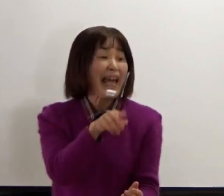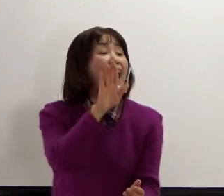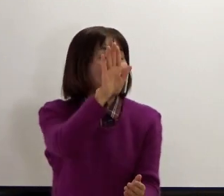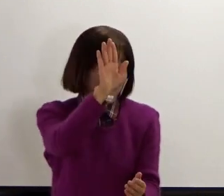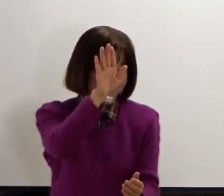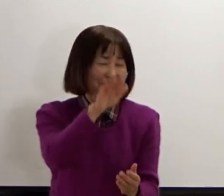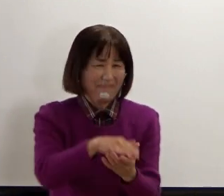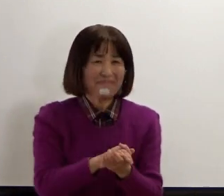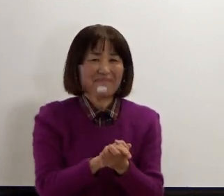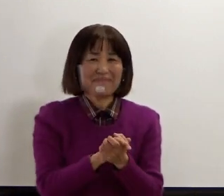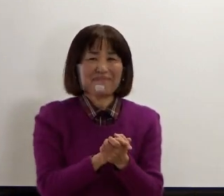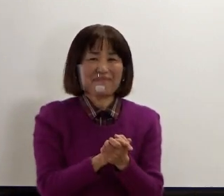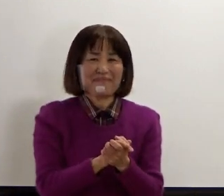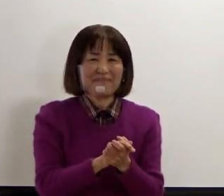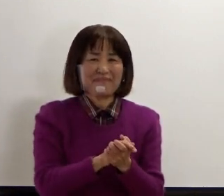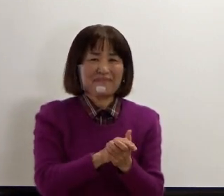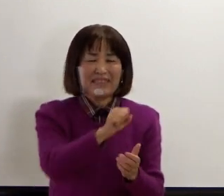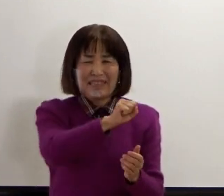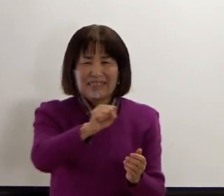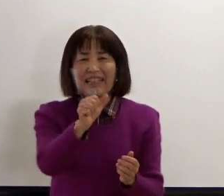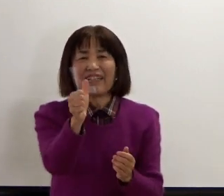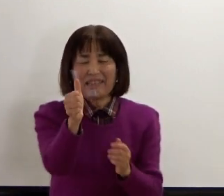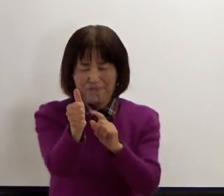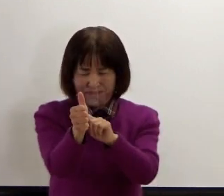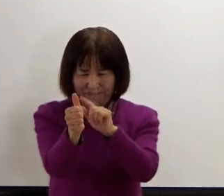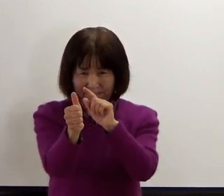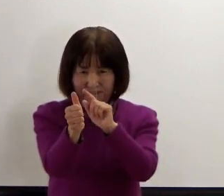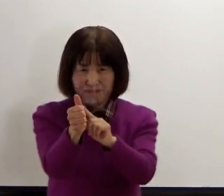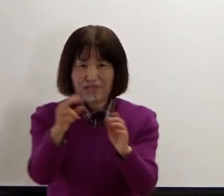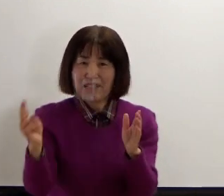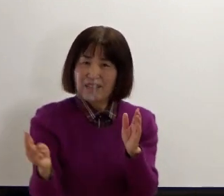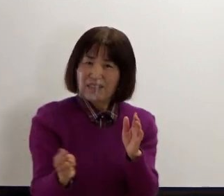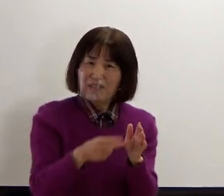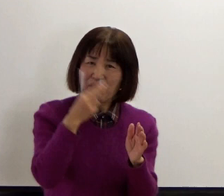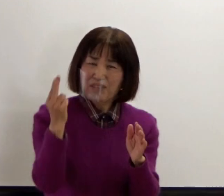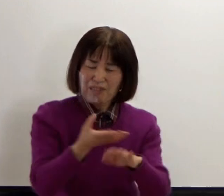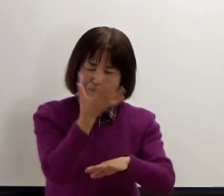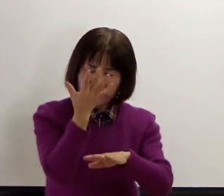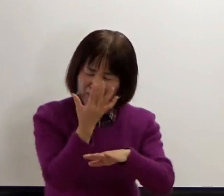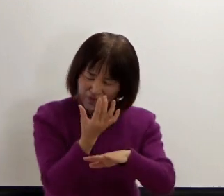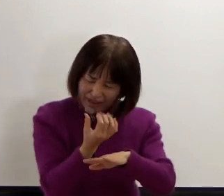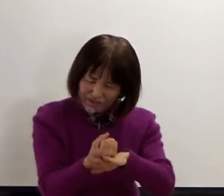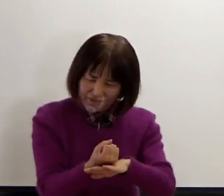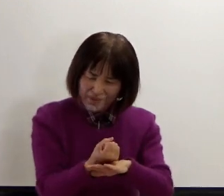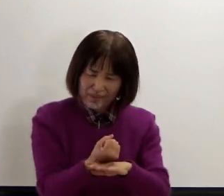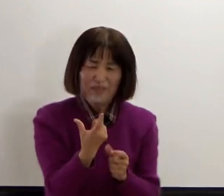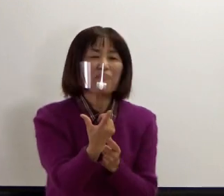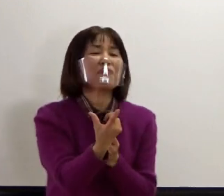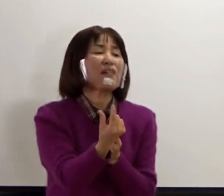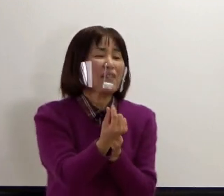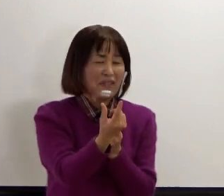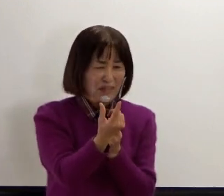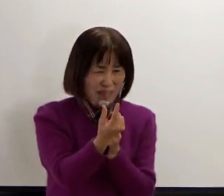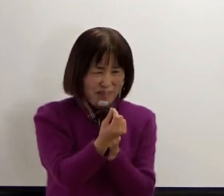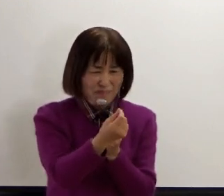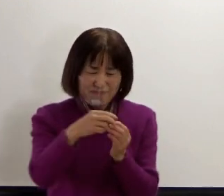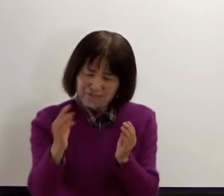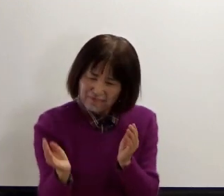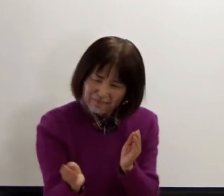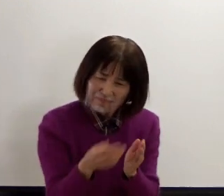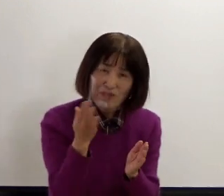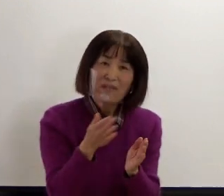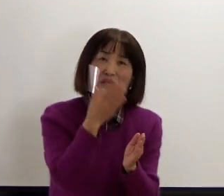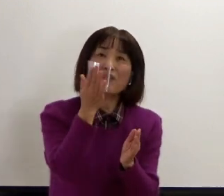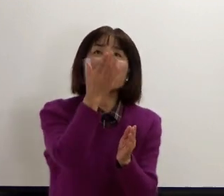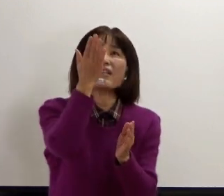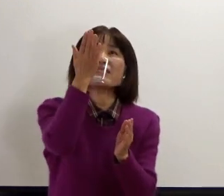まあ、でもこのザカリアが香を焚くというですね、まあ、しきたりに従って多分やったんだと思いますね。そこへ、天